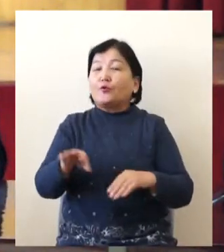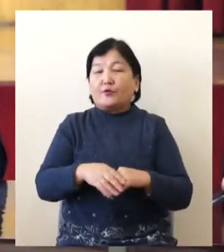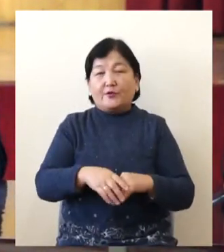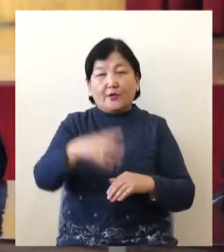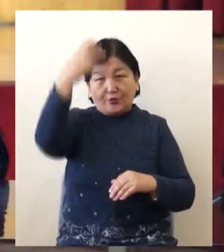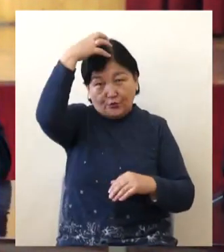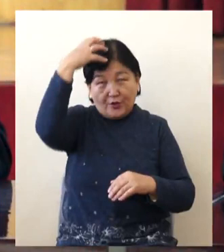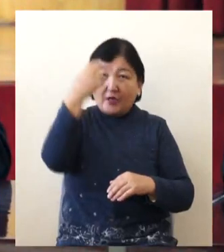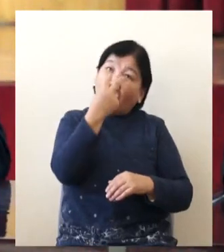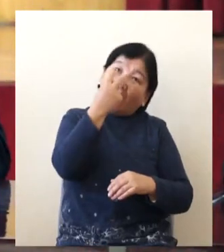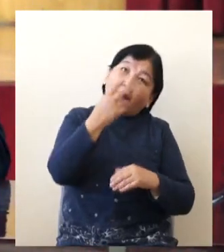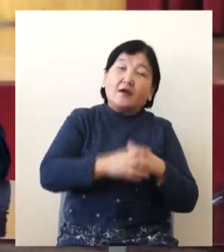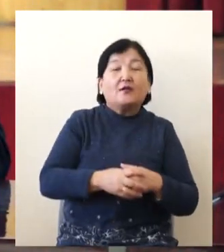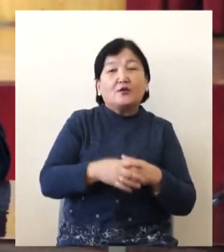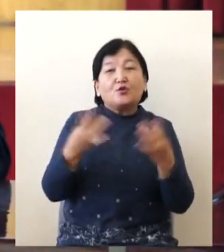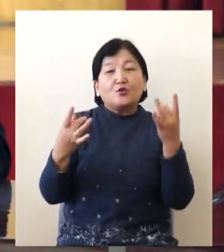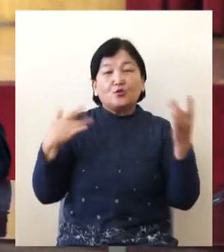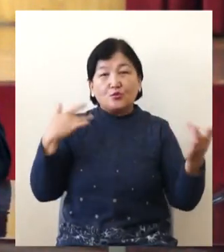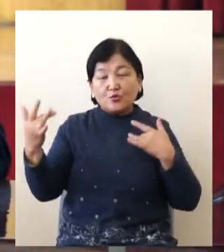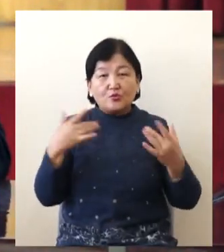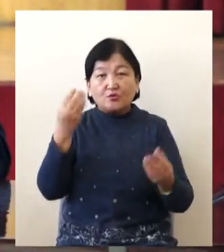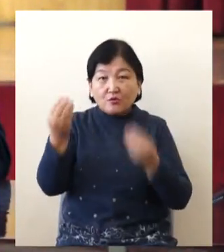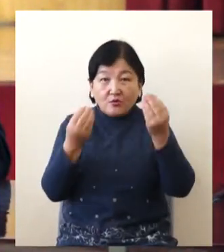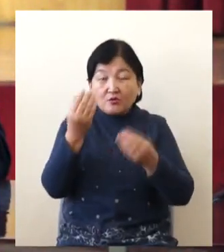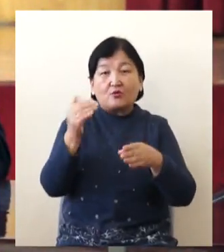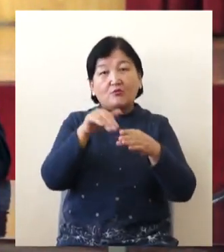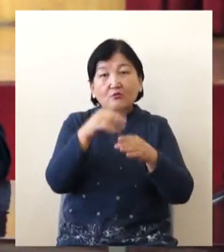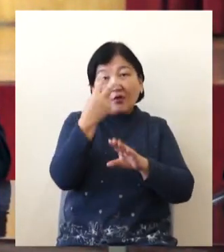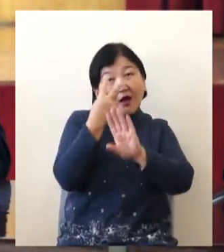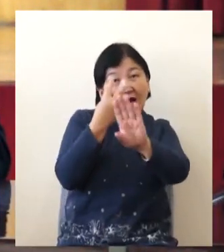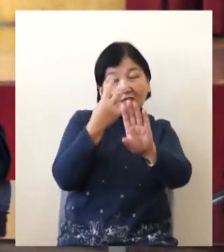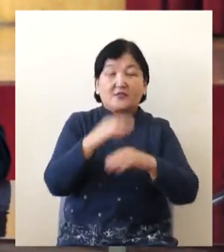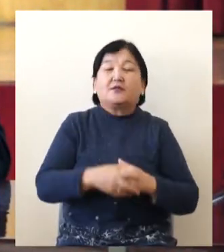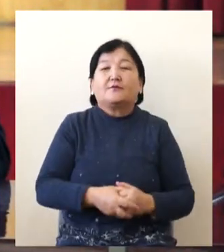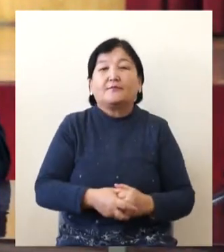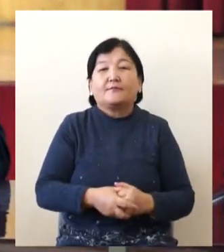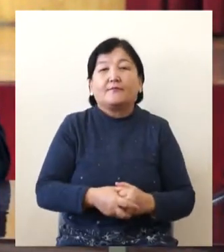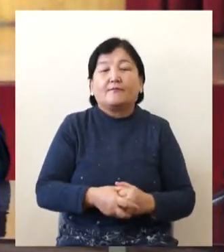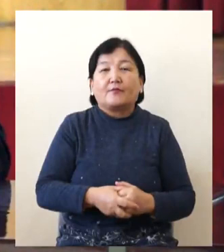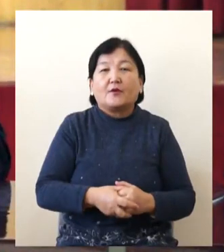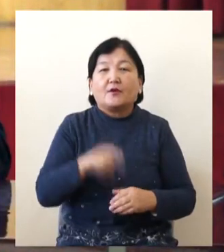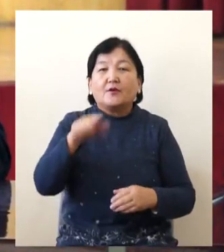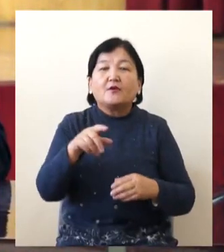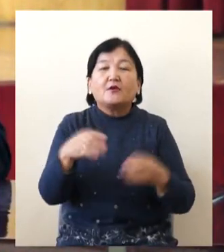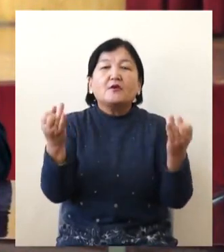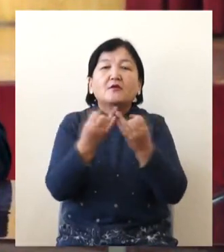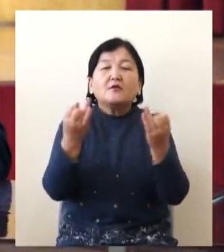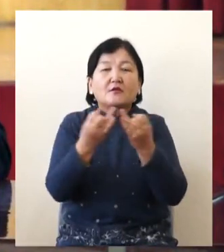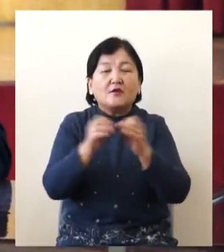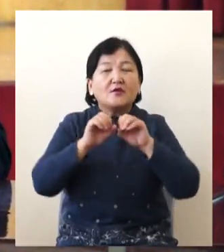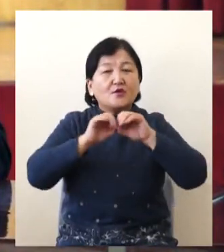Иргэд тэдний мэдээлэлтэй хэсгийн төлөөлөл болсон иргэний нийгмийн ажил сошиалор шуукас хэтрэхгүй